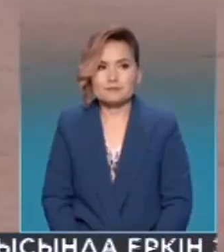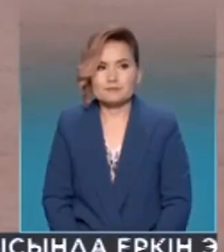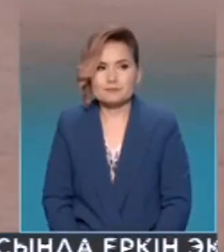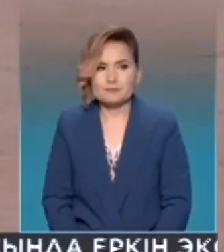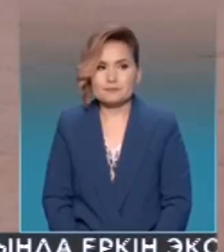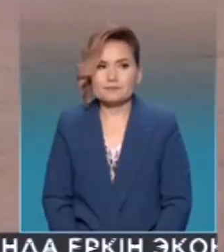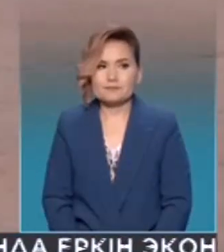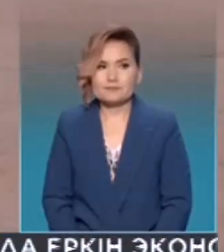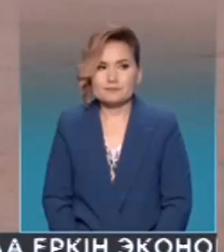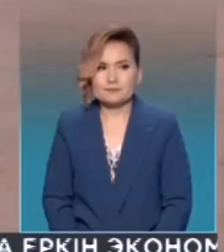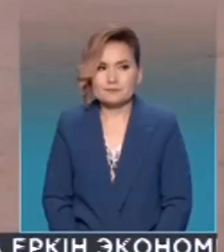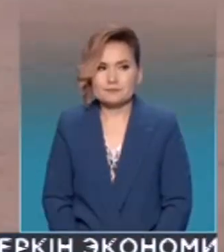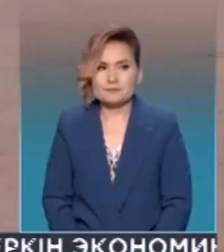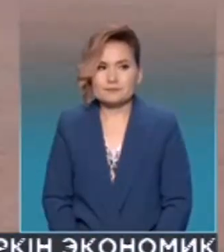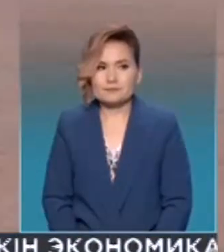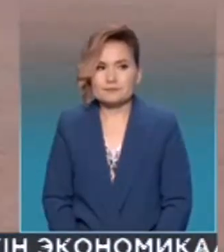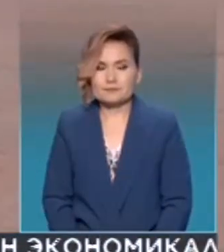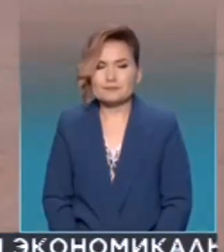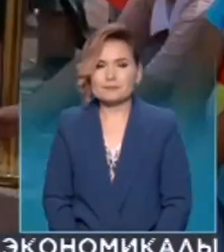марш.